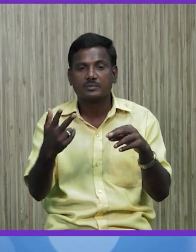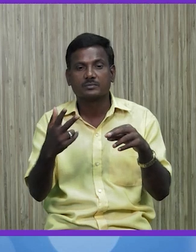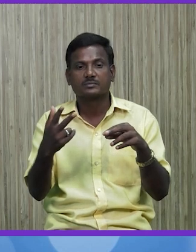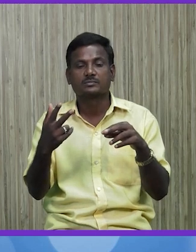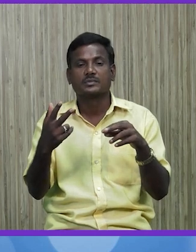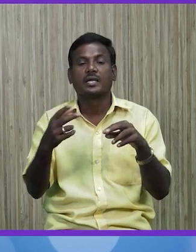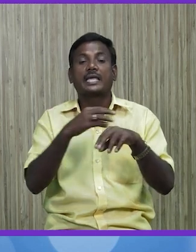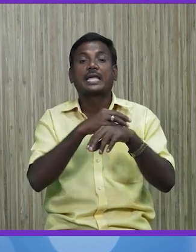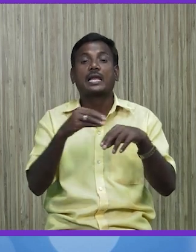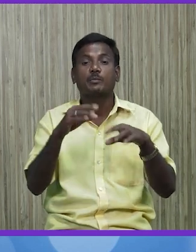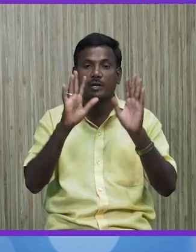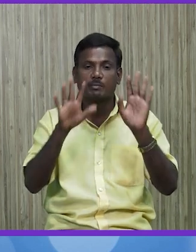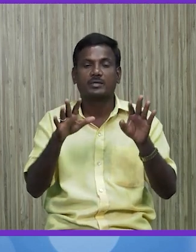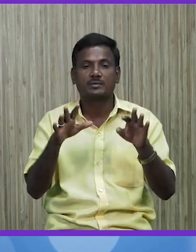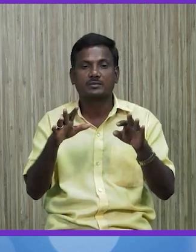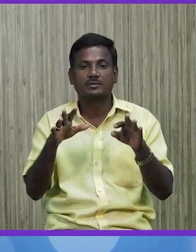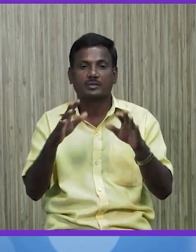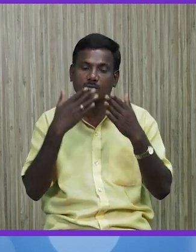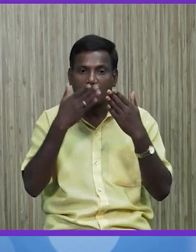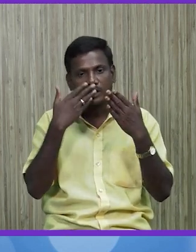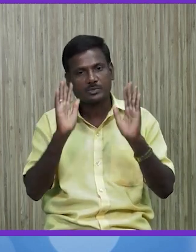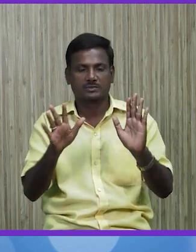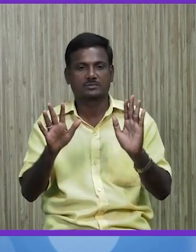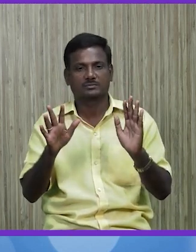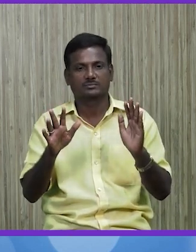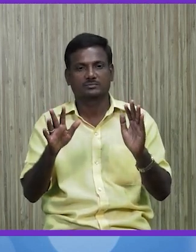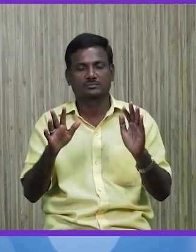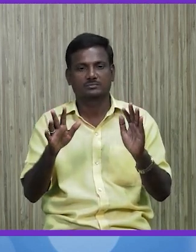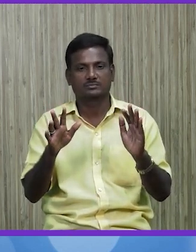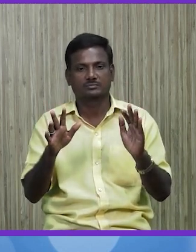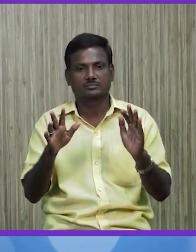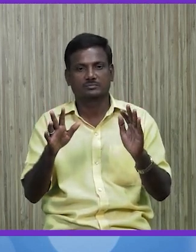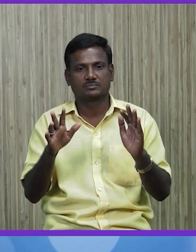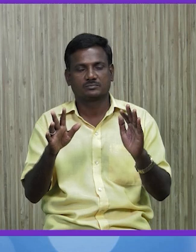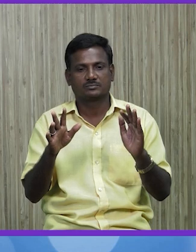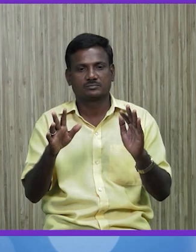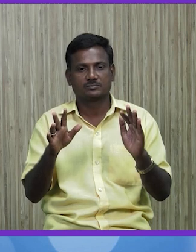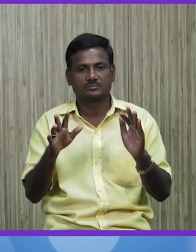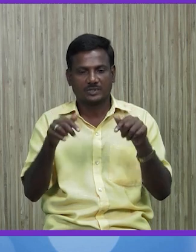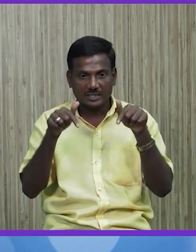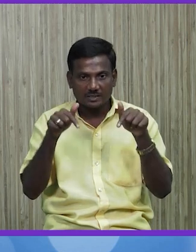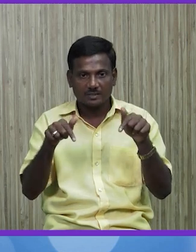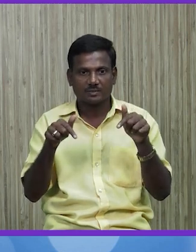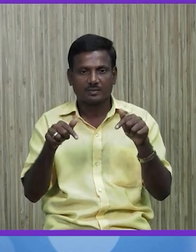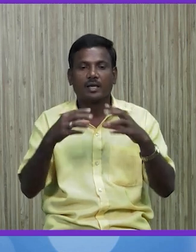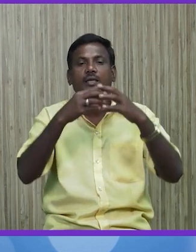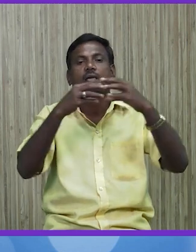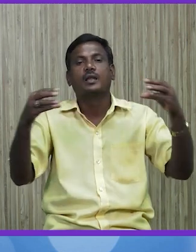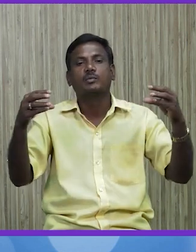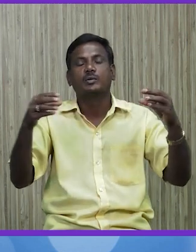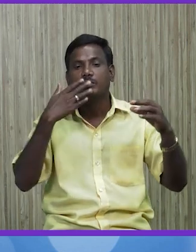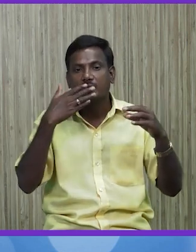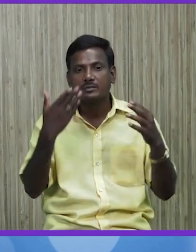எலும்புகளைப்படியும் கட்டு ஏன்றேன். இந்த எலும்புகளை